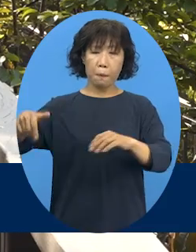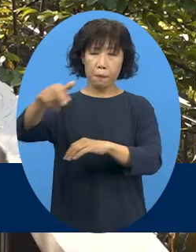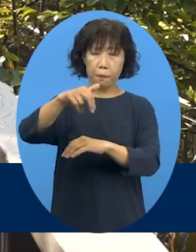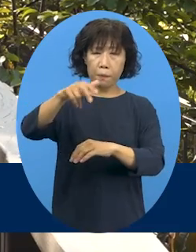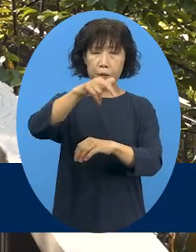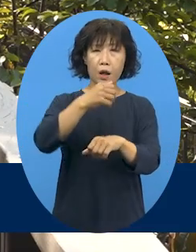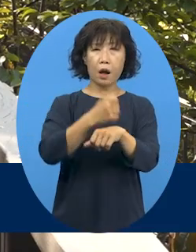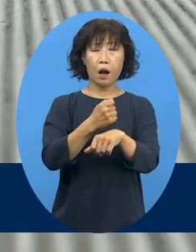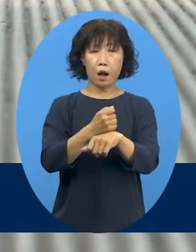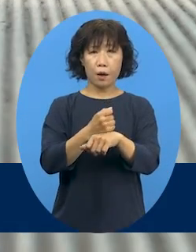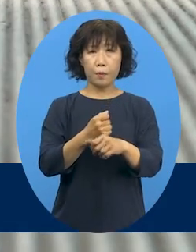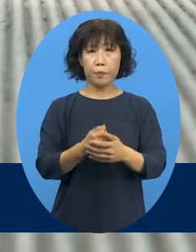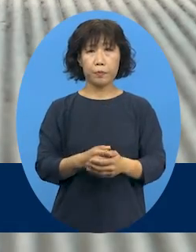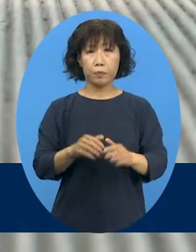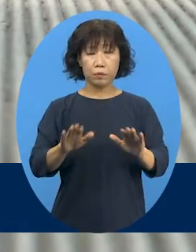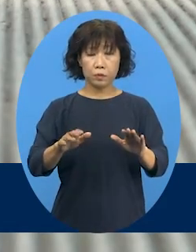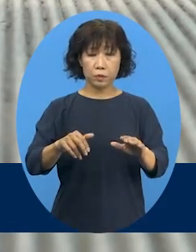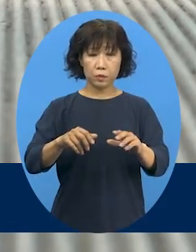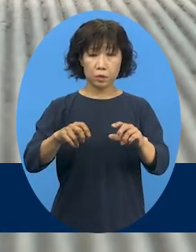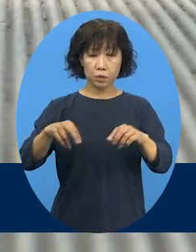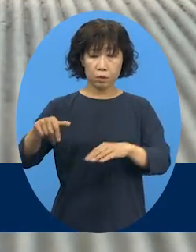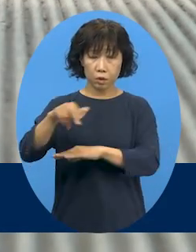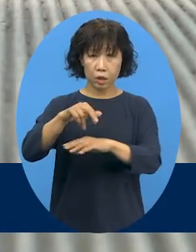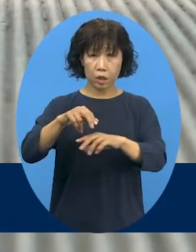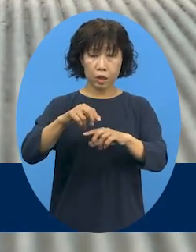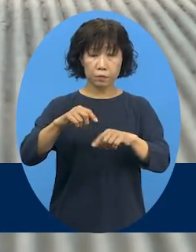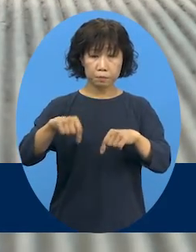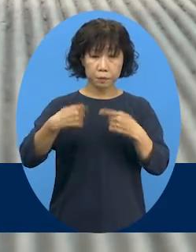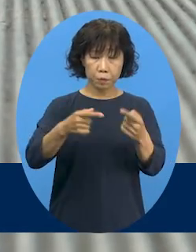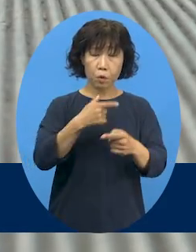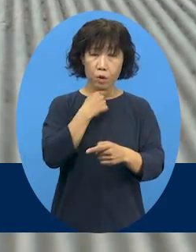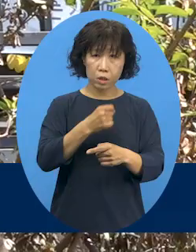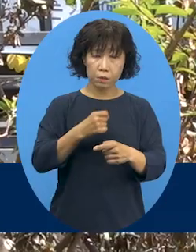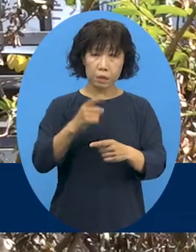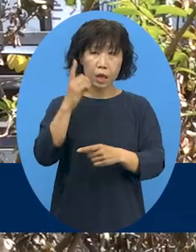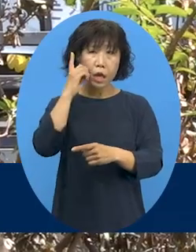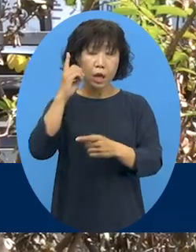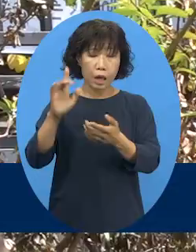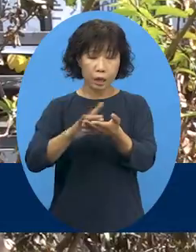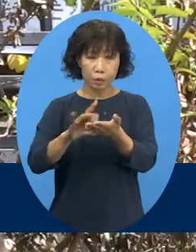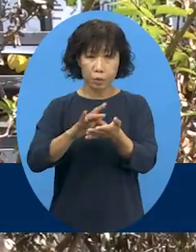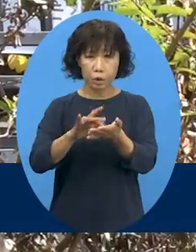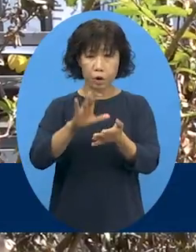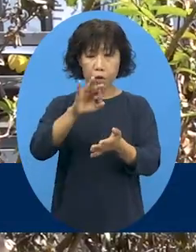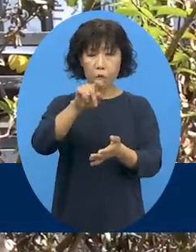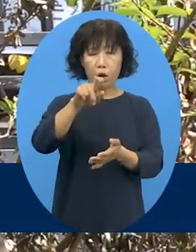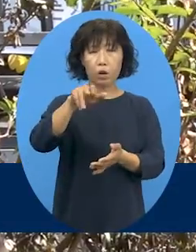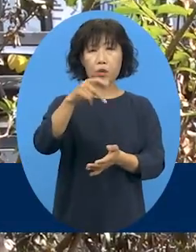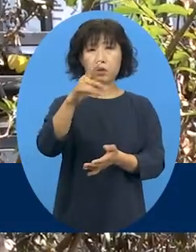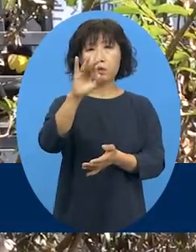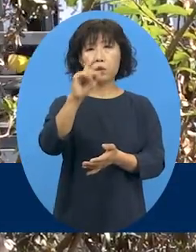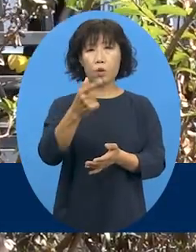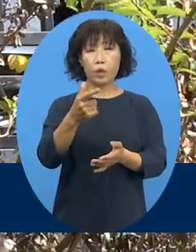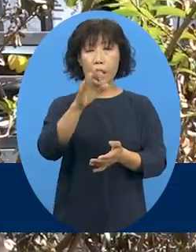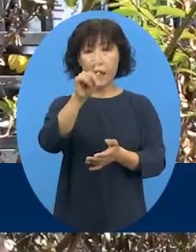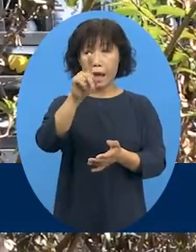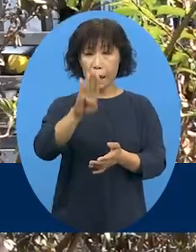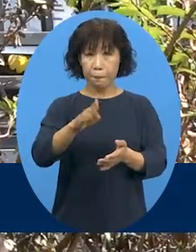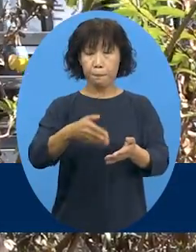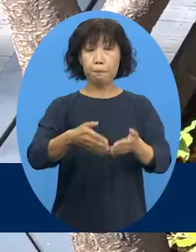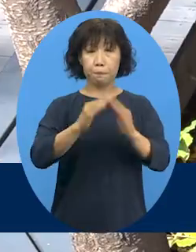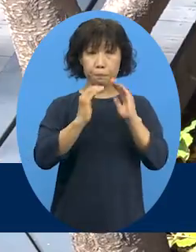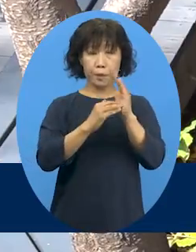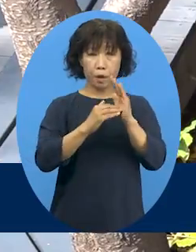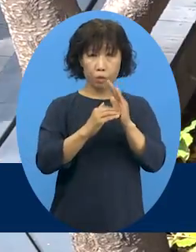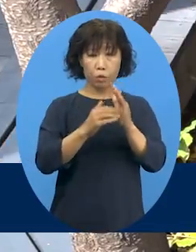둘레길에서 진행됩니다 걷기 대회에 참가를 희망하는 구매는 핸드폰에 워 콘 앱을 설치하고 기간 내에